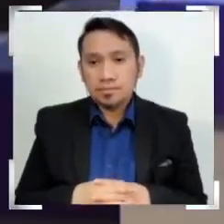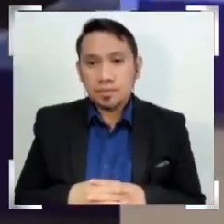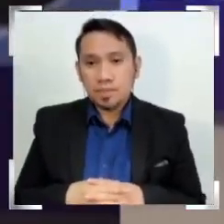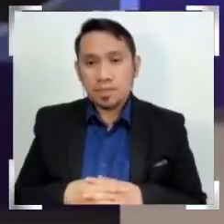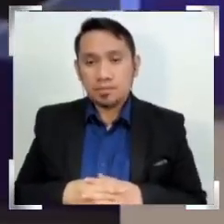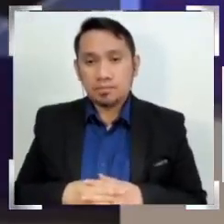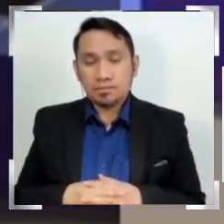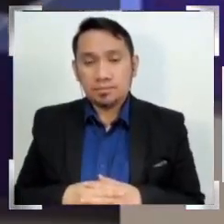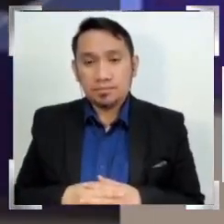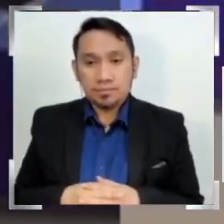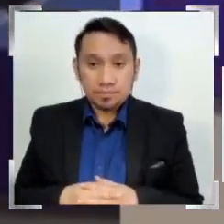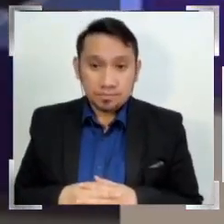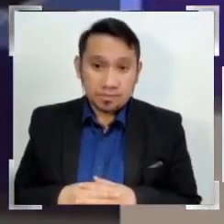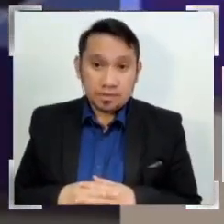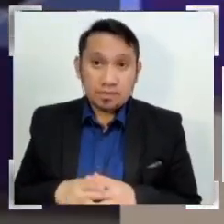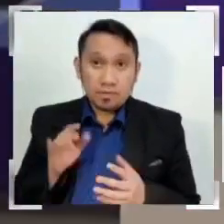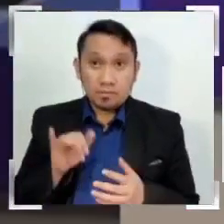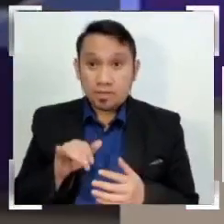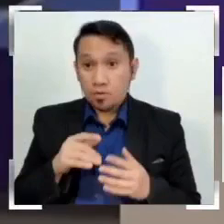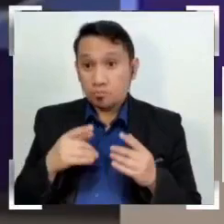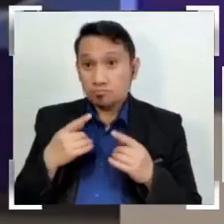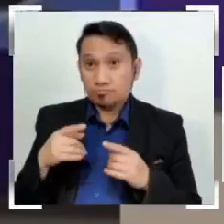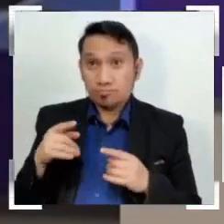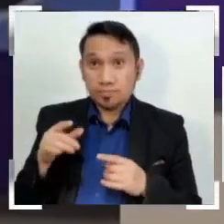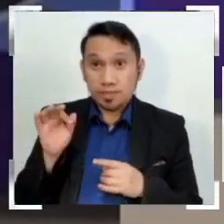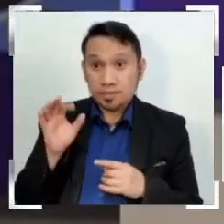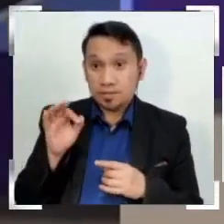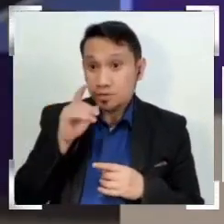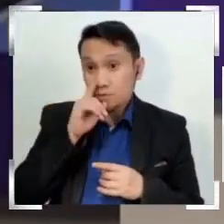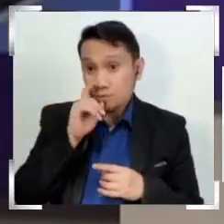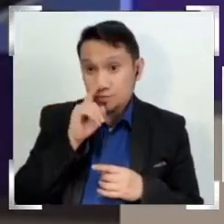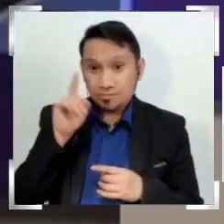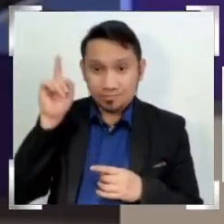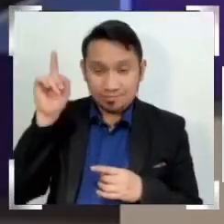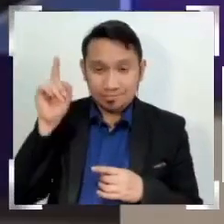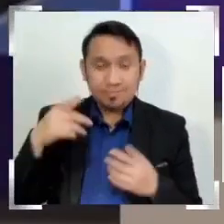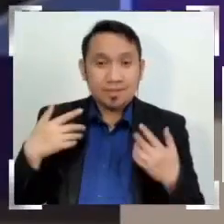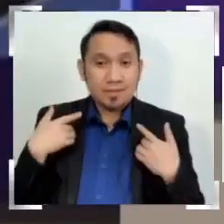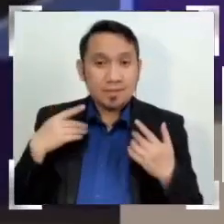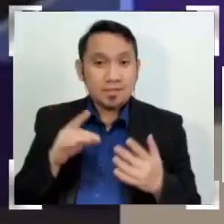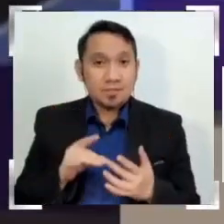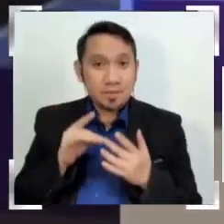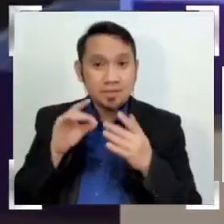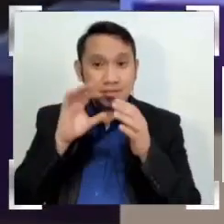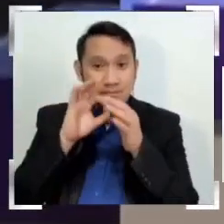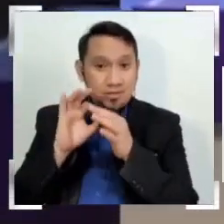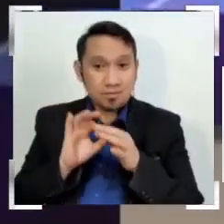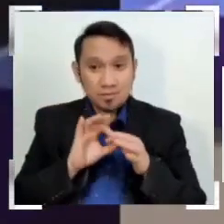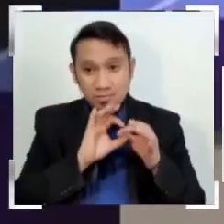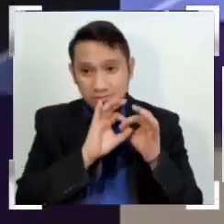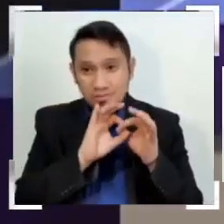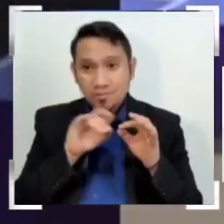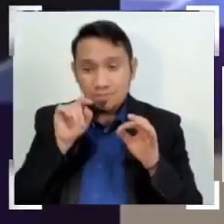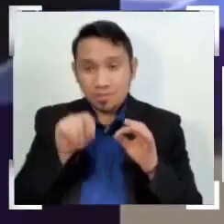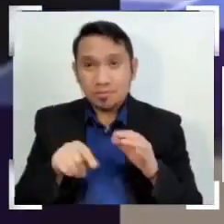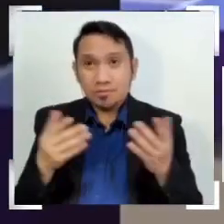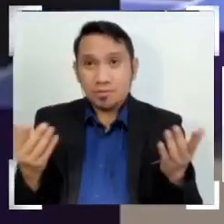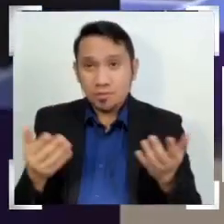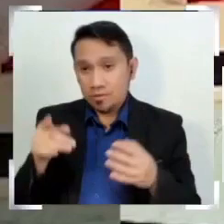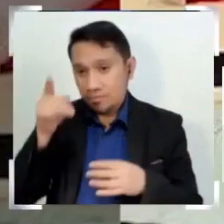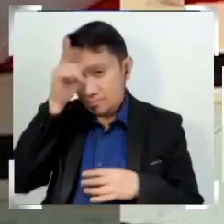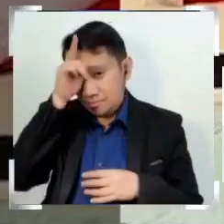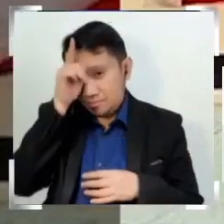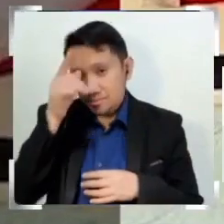Ito ang winning moment ng 19-anyos si Noel Cartera sa ginanap na Special Olympics World Games 2023 sa Berlin, Germany noong nakaraang